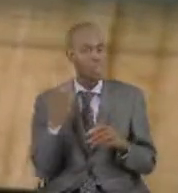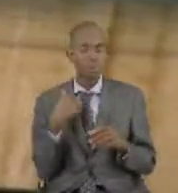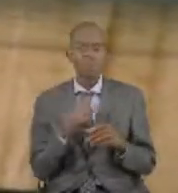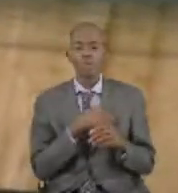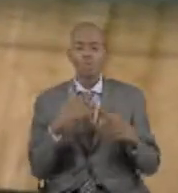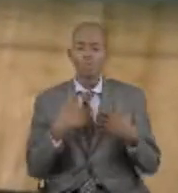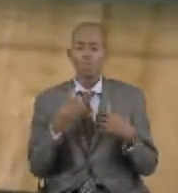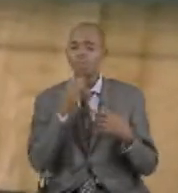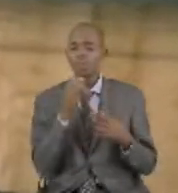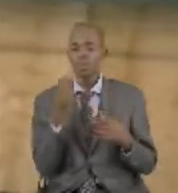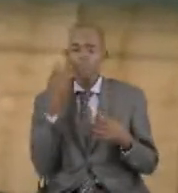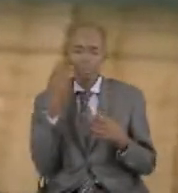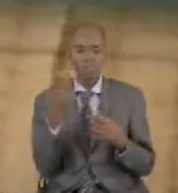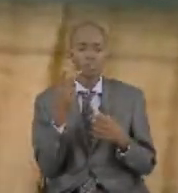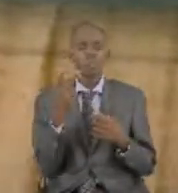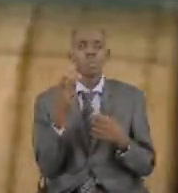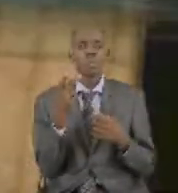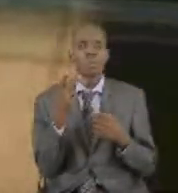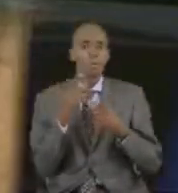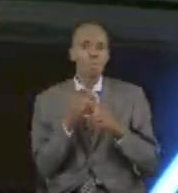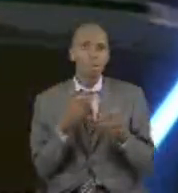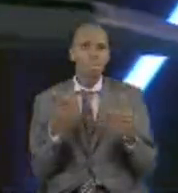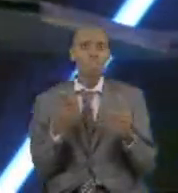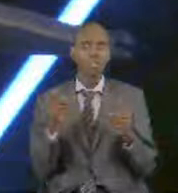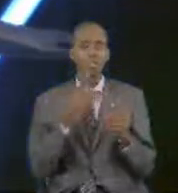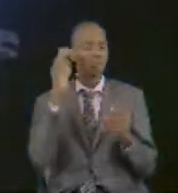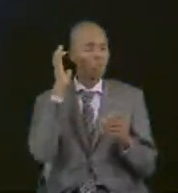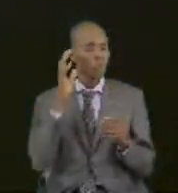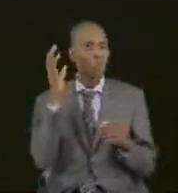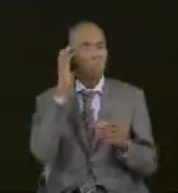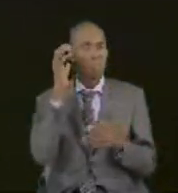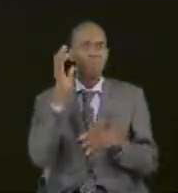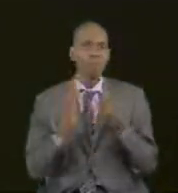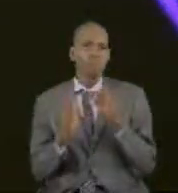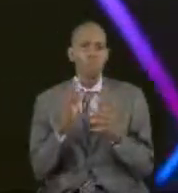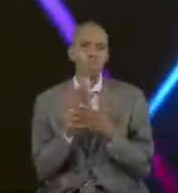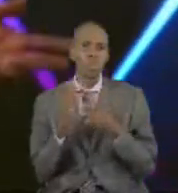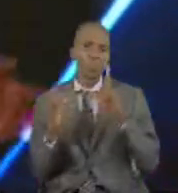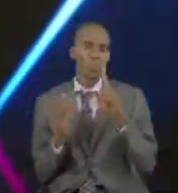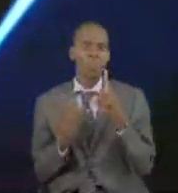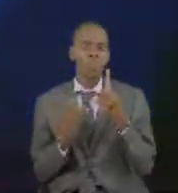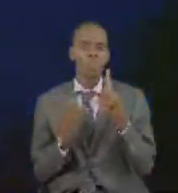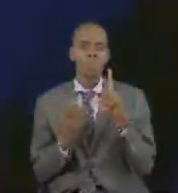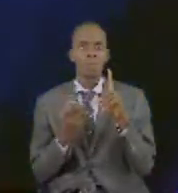pas vus. Pour des décennies maintenant, ils entendront. Si quelqu'un devient